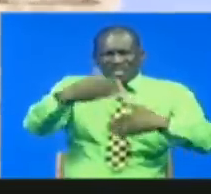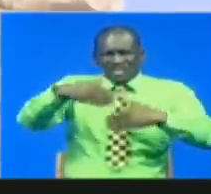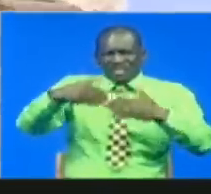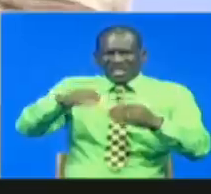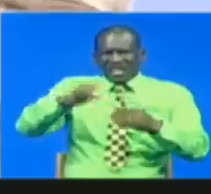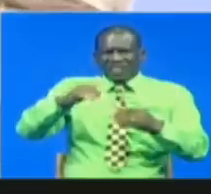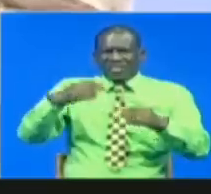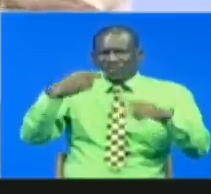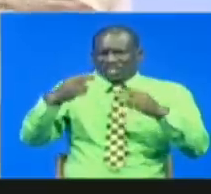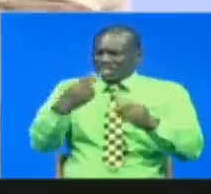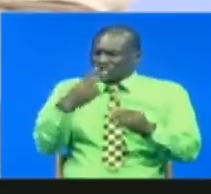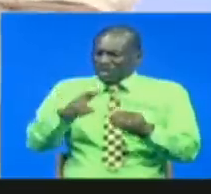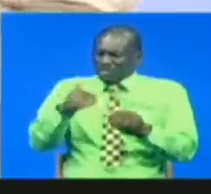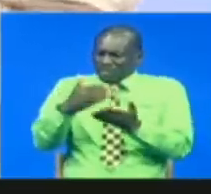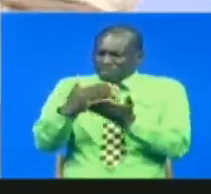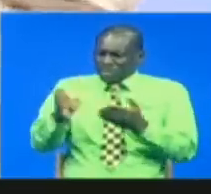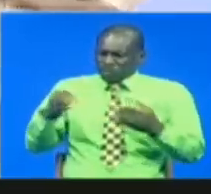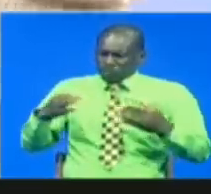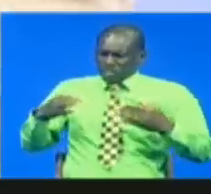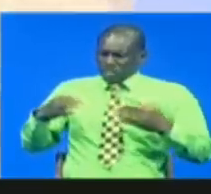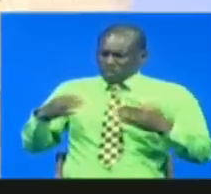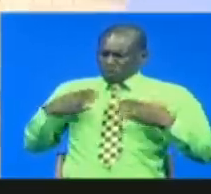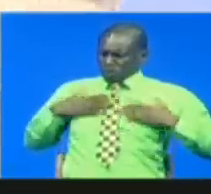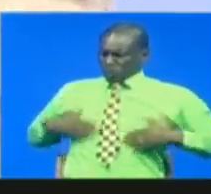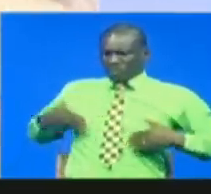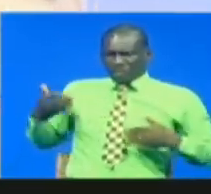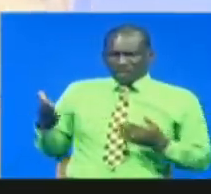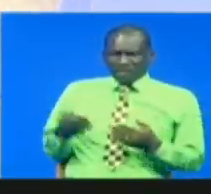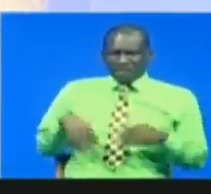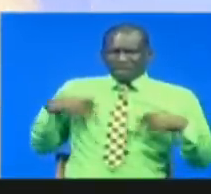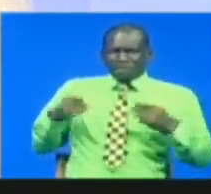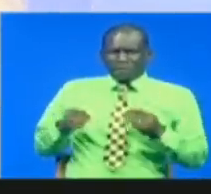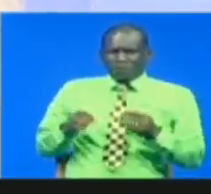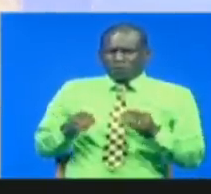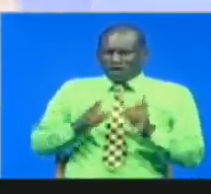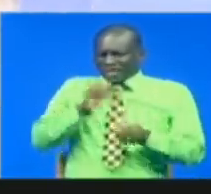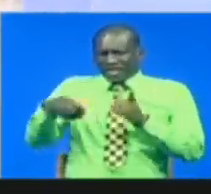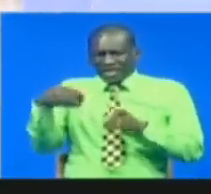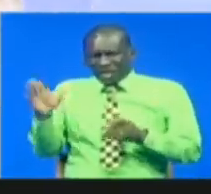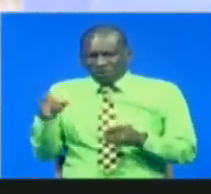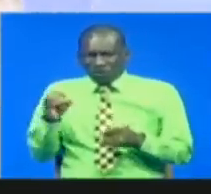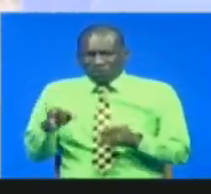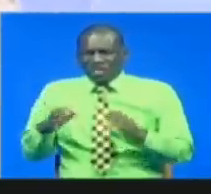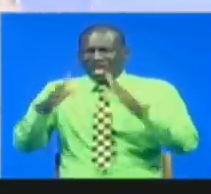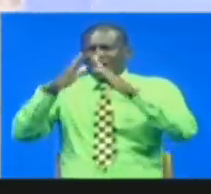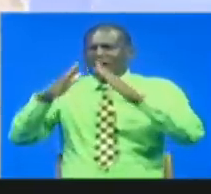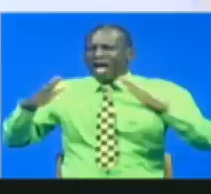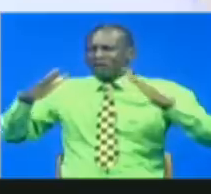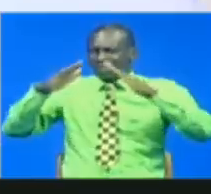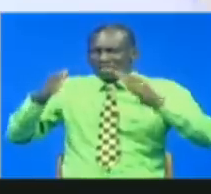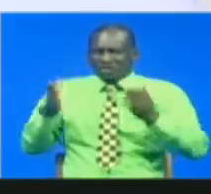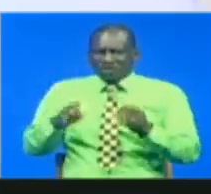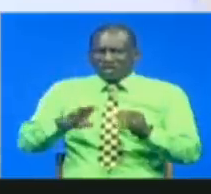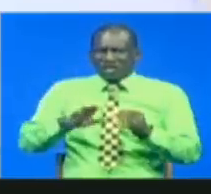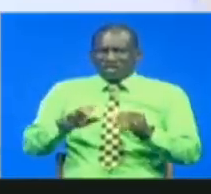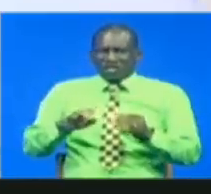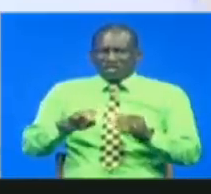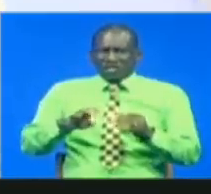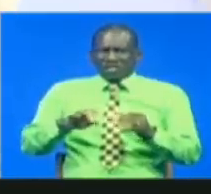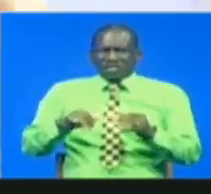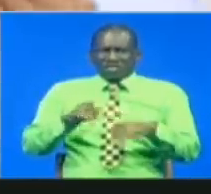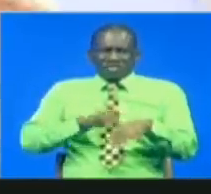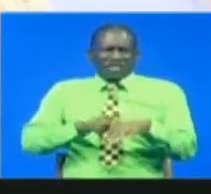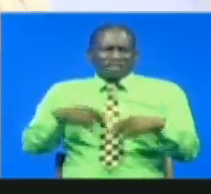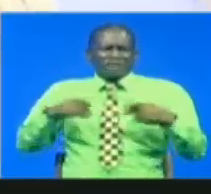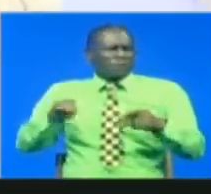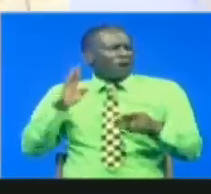kipande kingine cha nyama cha mwili yani kiko hapo. Na watu pia walikuwa wanaondoka ndani ya buildings. Huko wengine washtuka mlipuko hapo, kaanza